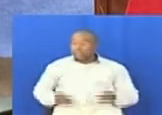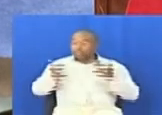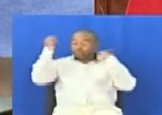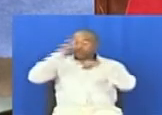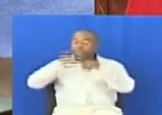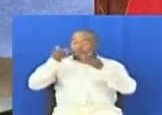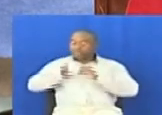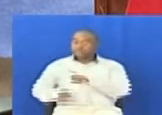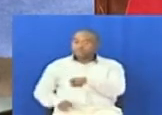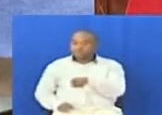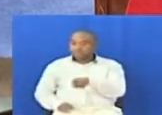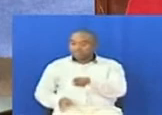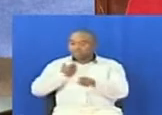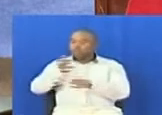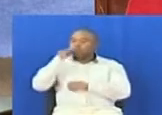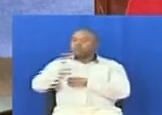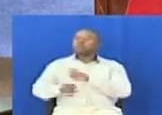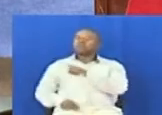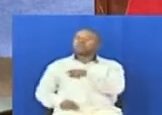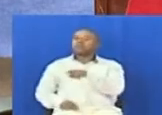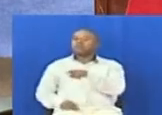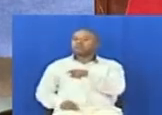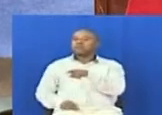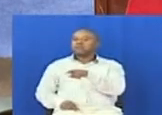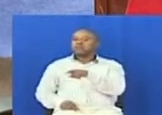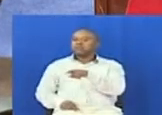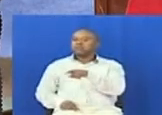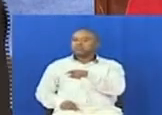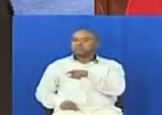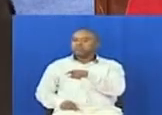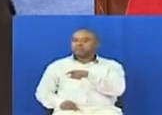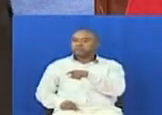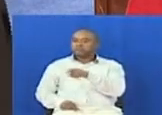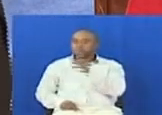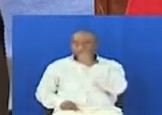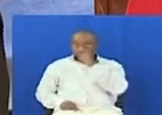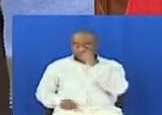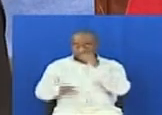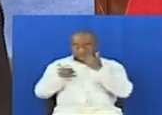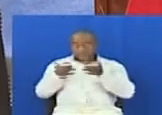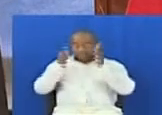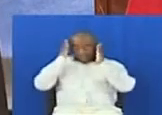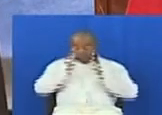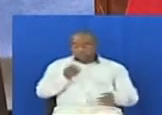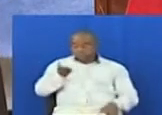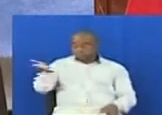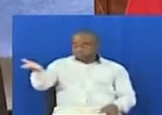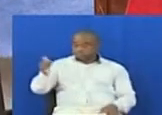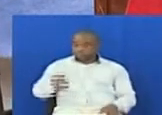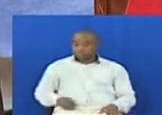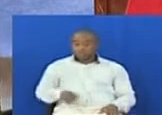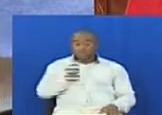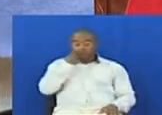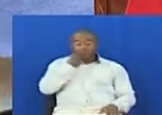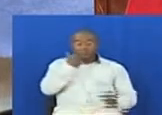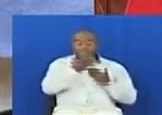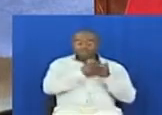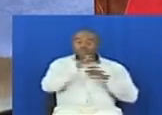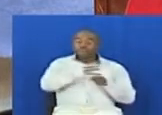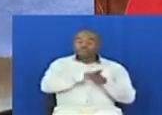alikozaliwa walimkataa, akakimbia, wakampokea kwingine. Mheshimiwa Speaker, umeona